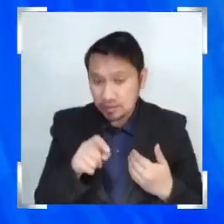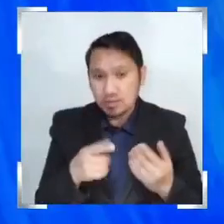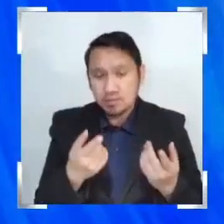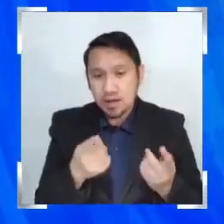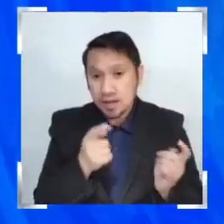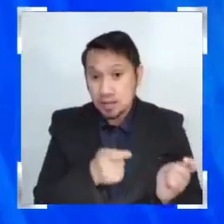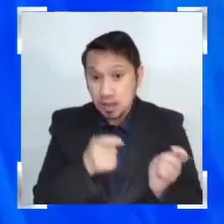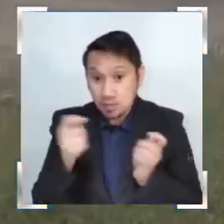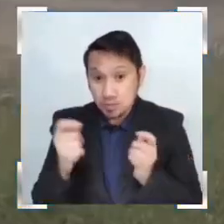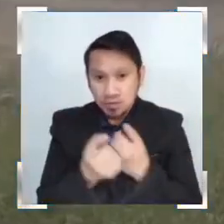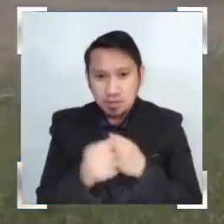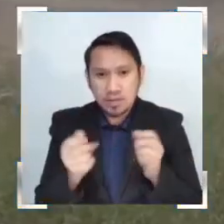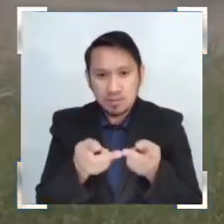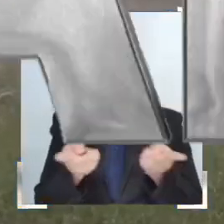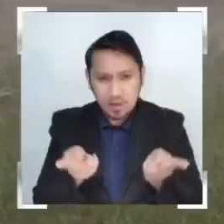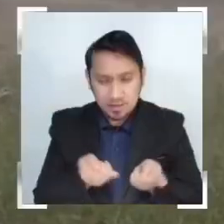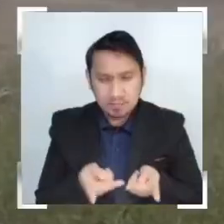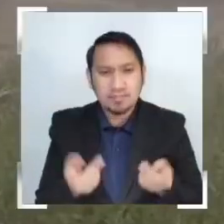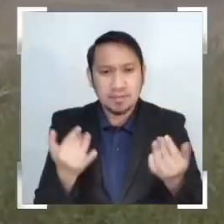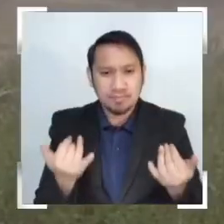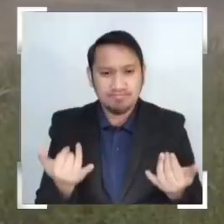saksihan.